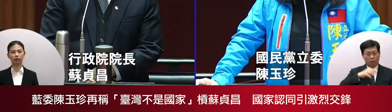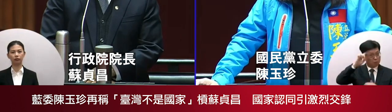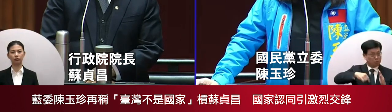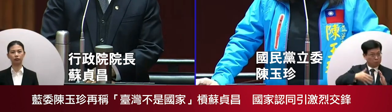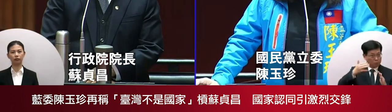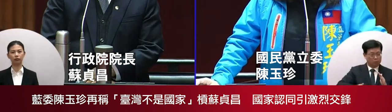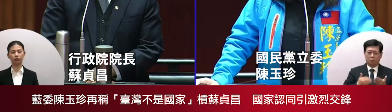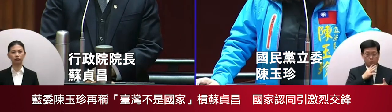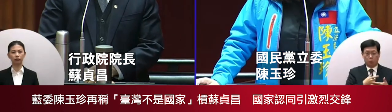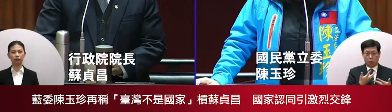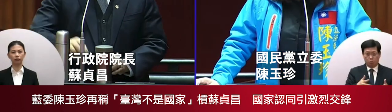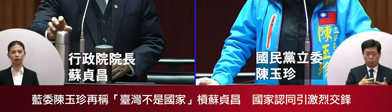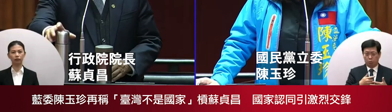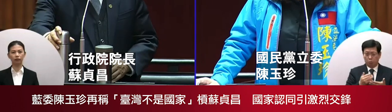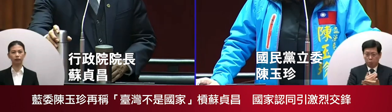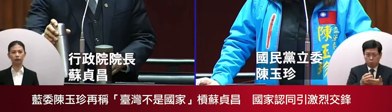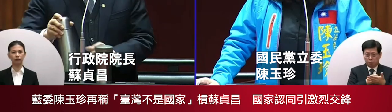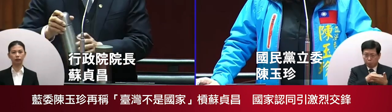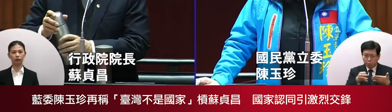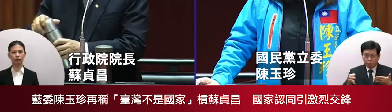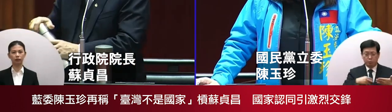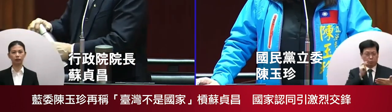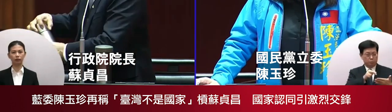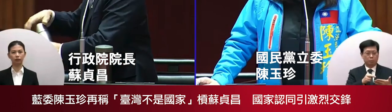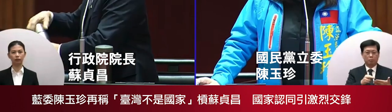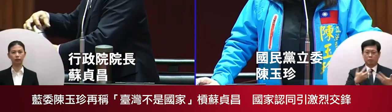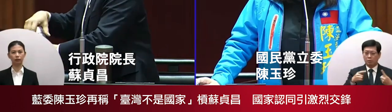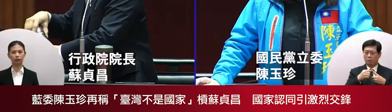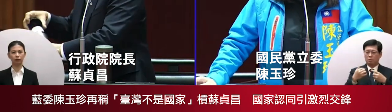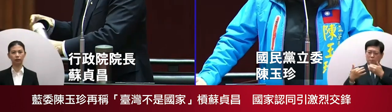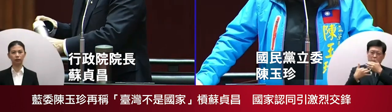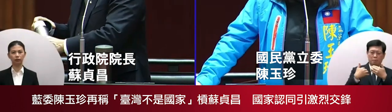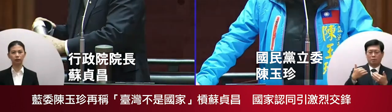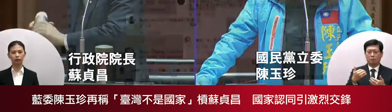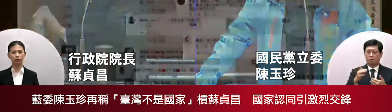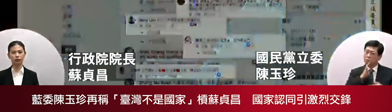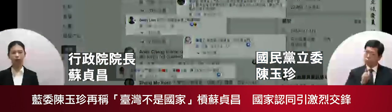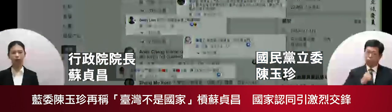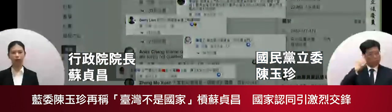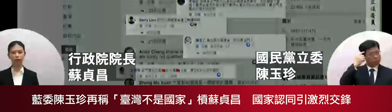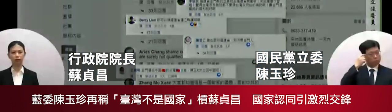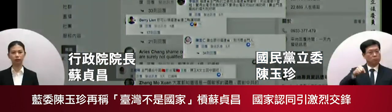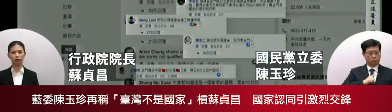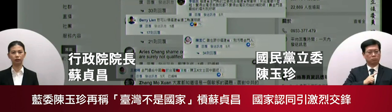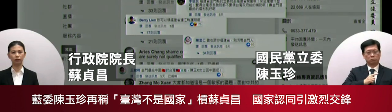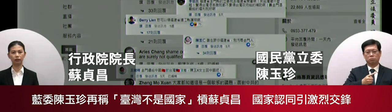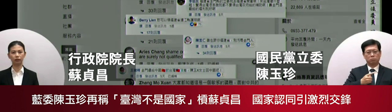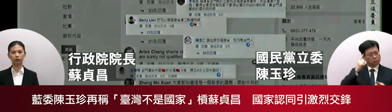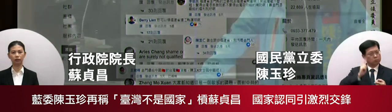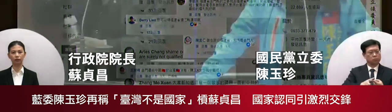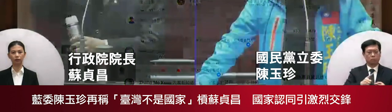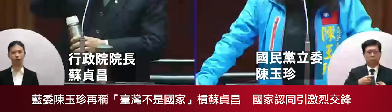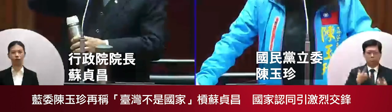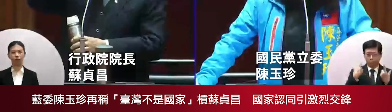苏院长的这个批评嘛哈。啊，我仔细读了一下，我虽然遭受一些批评，但是我心里觉得，哎，我的底气十足了，我讲的